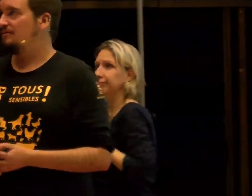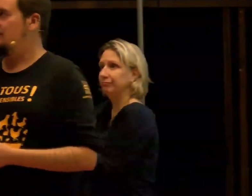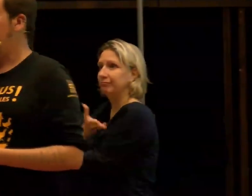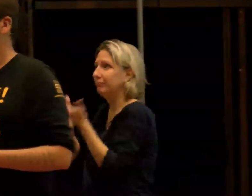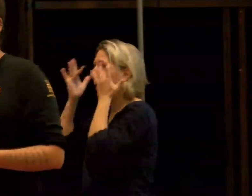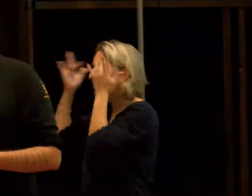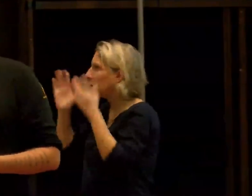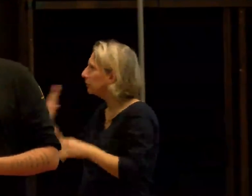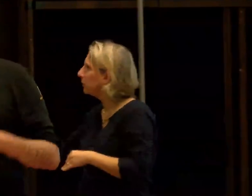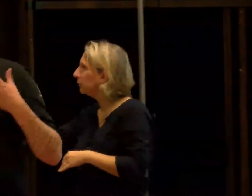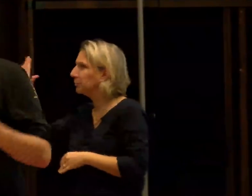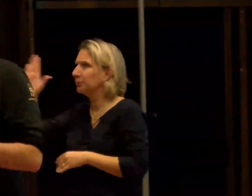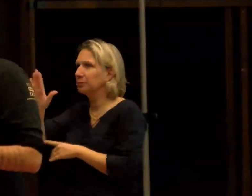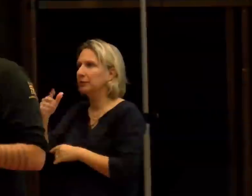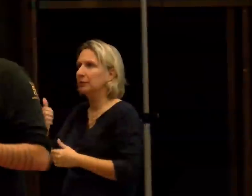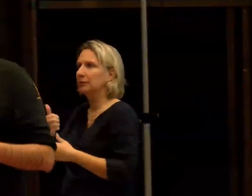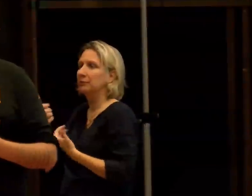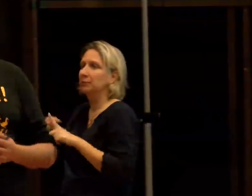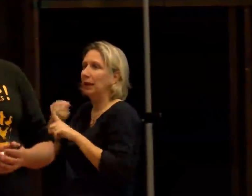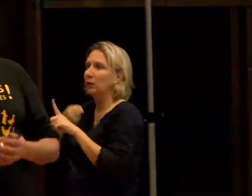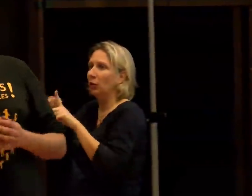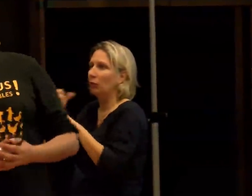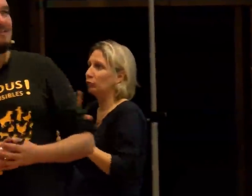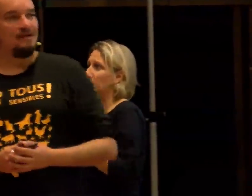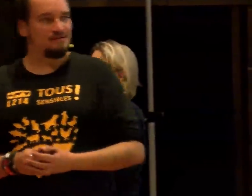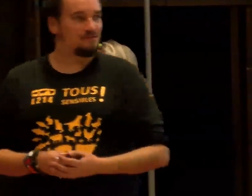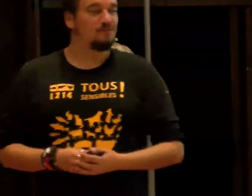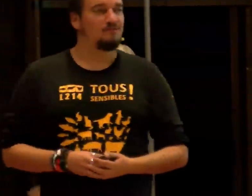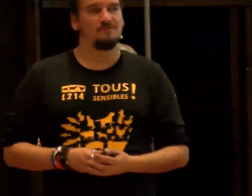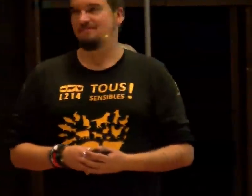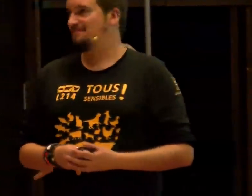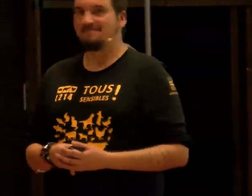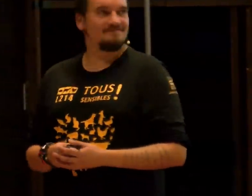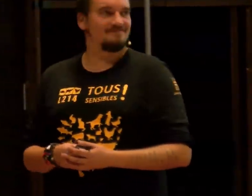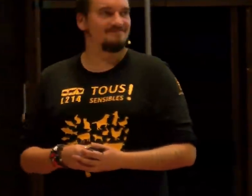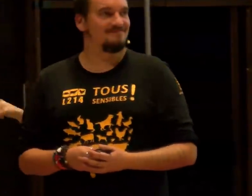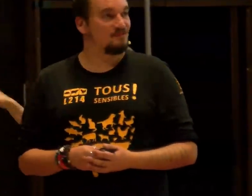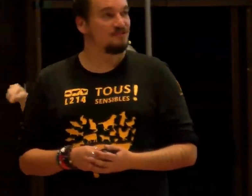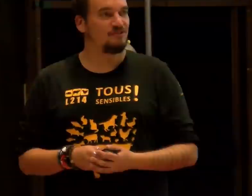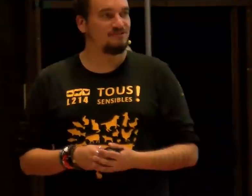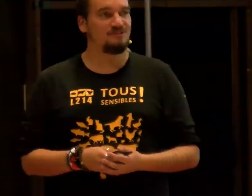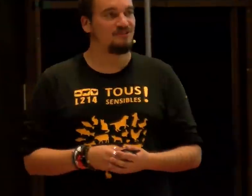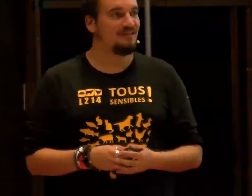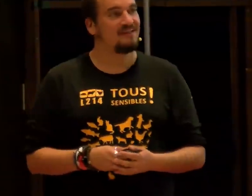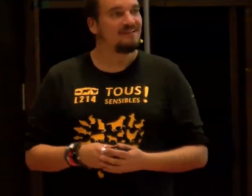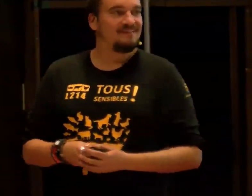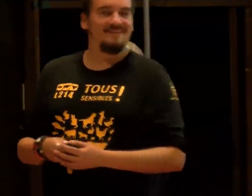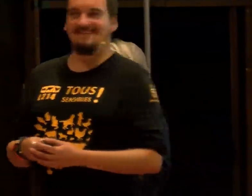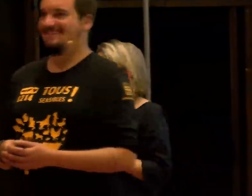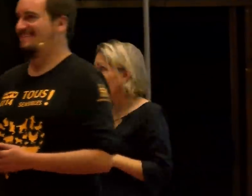de l'expérience de militants qui ont une très longue expérience de... Traite-nous de Dieu, quoi. Oui, je te